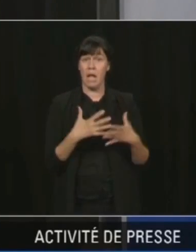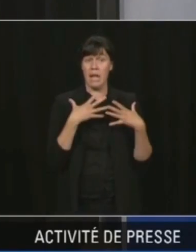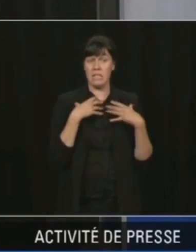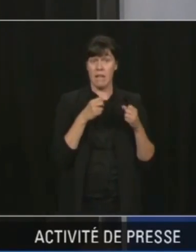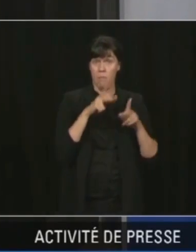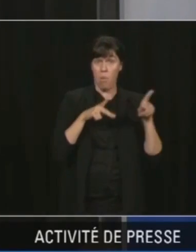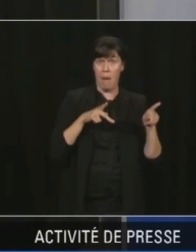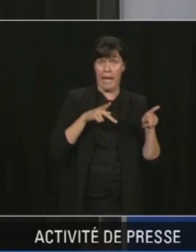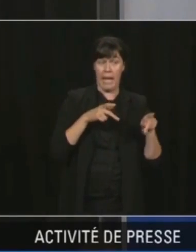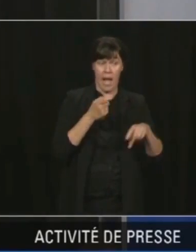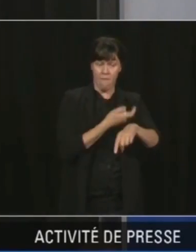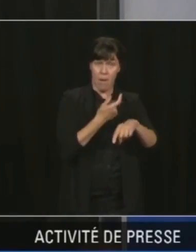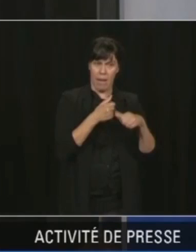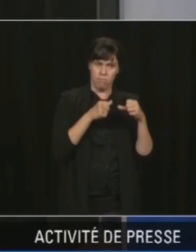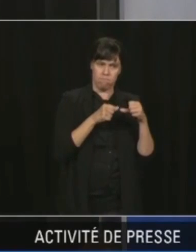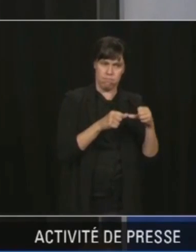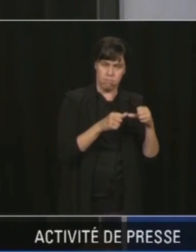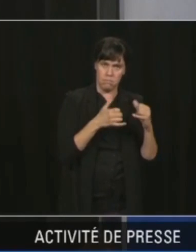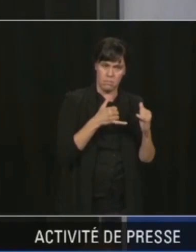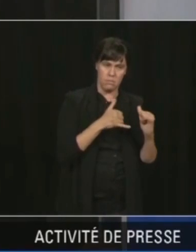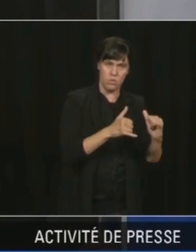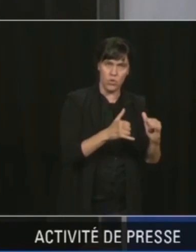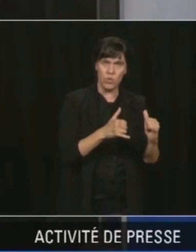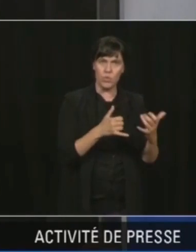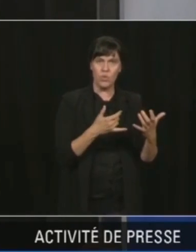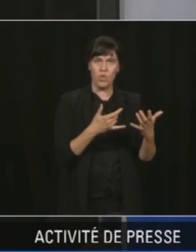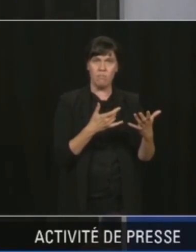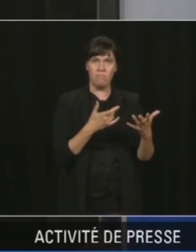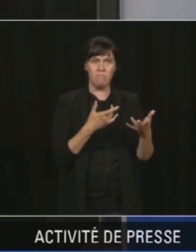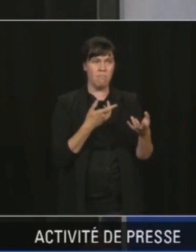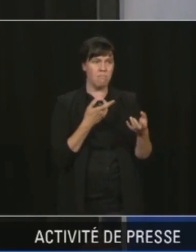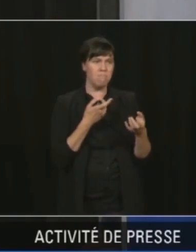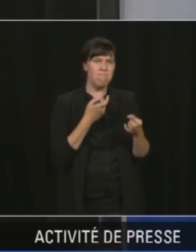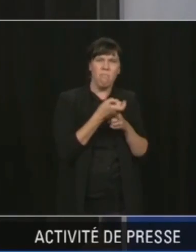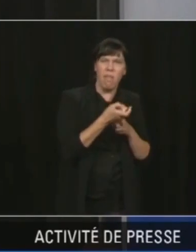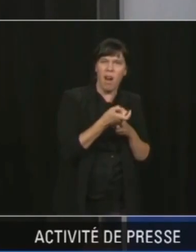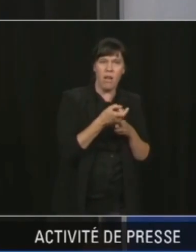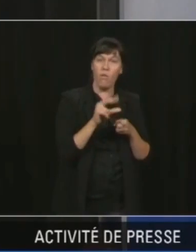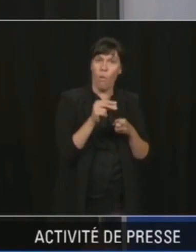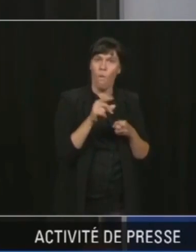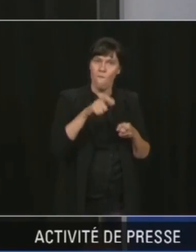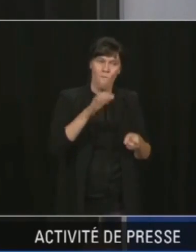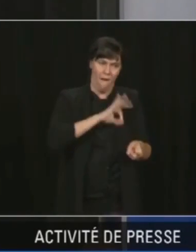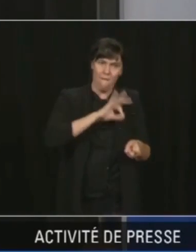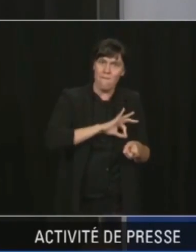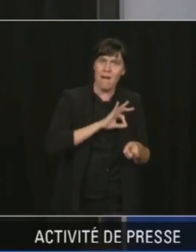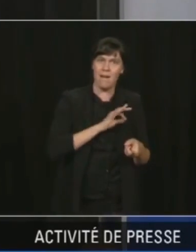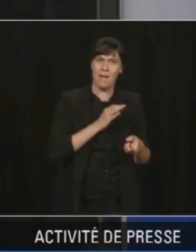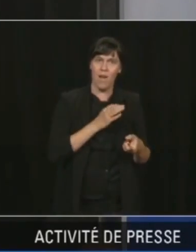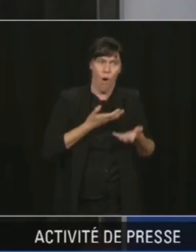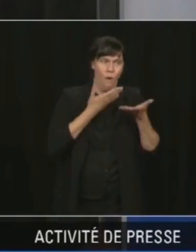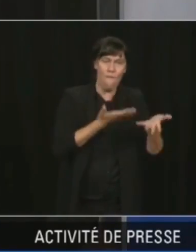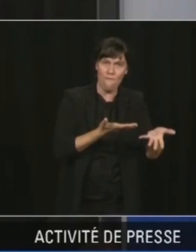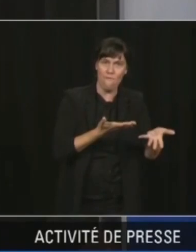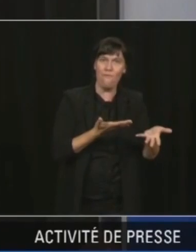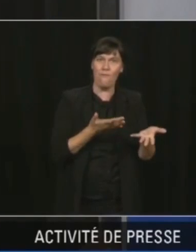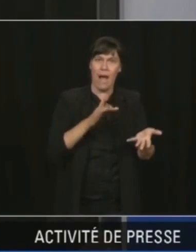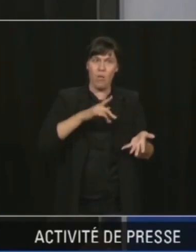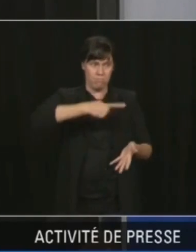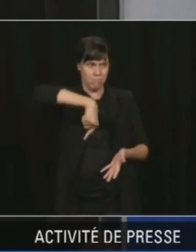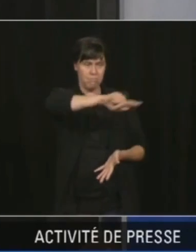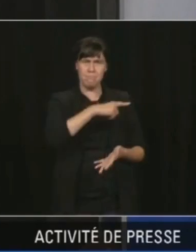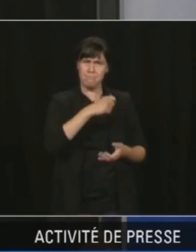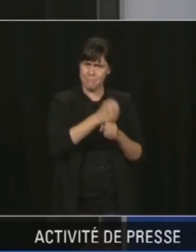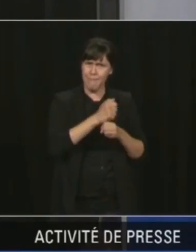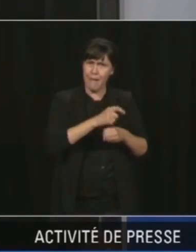ne soient pas pénalisées, au contraire, qu'elles soient avantagées. Donc, c'est les personnes qui travaillent à temps plein dans le réseau là, à